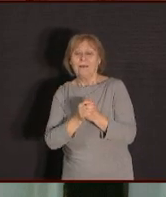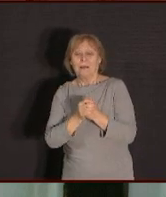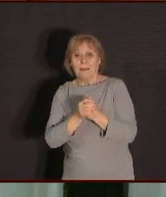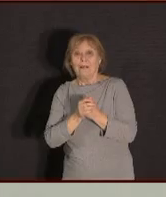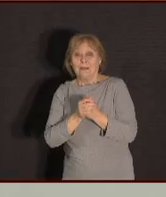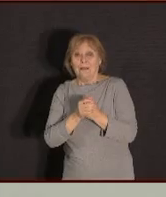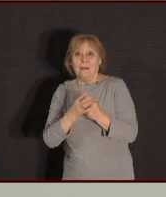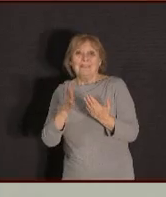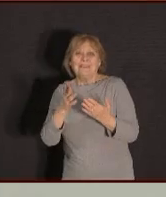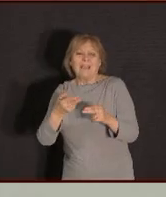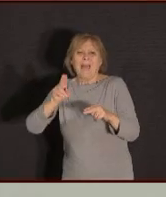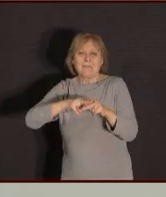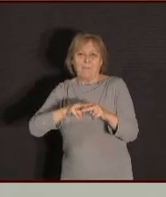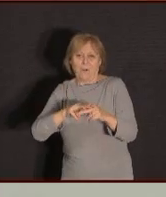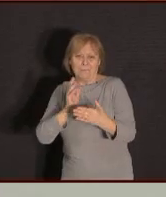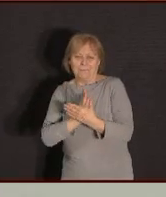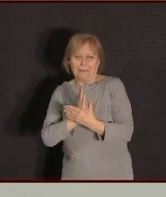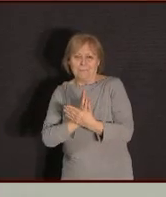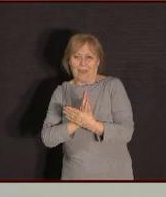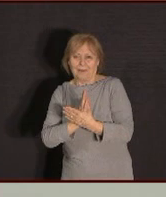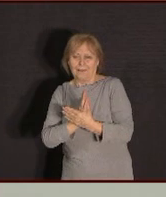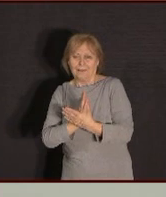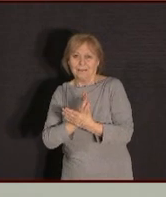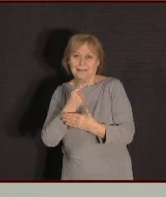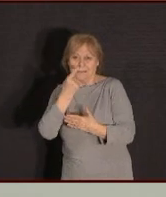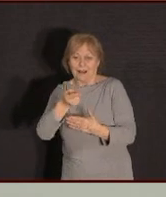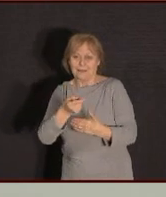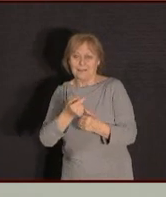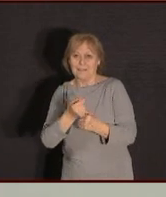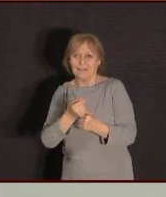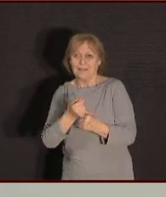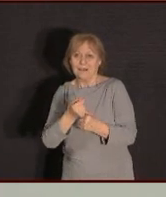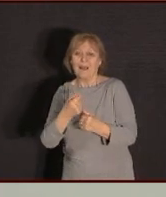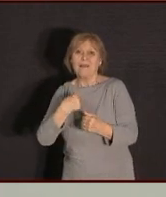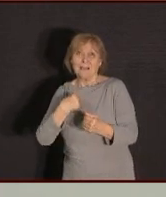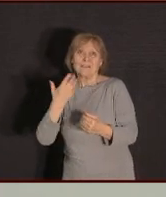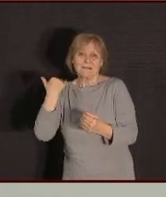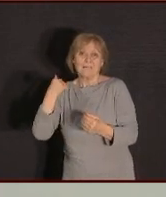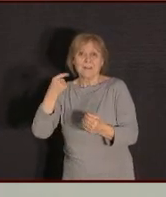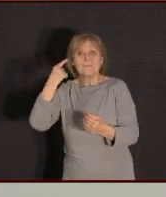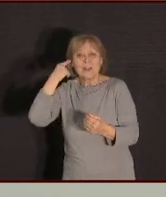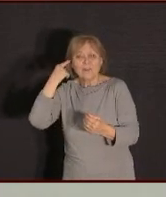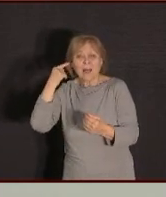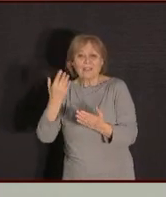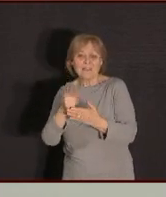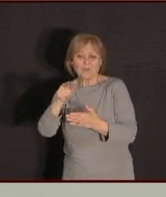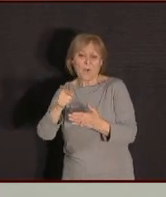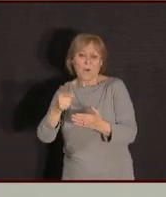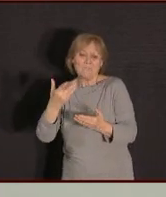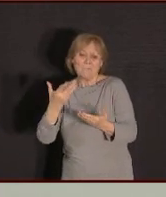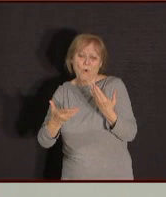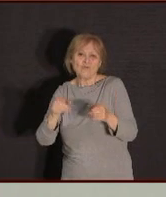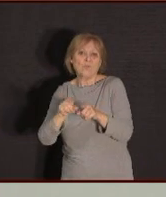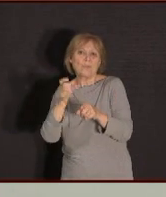Ja, ni najbolj gluhonemi, ni najbolj ustrezan izraz. Sem celo slišala, da za njih bi lahko